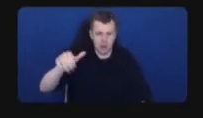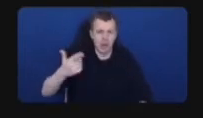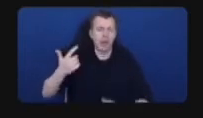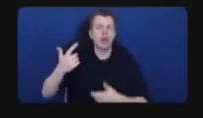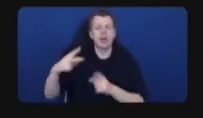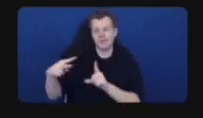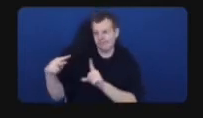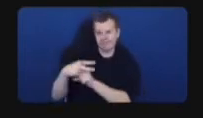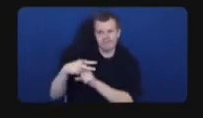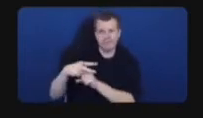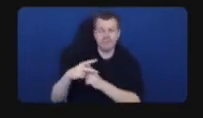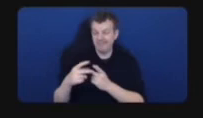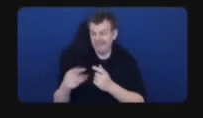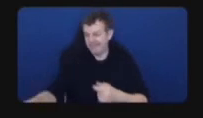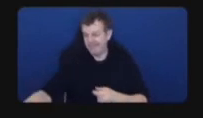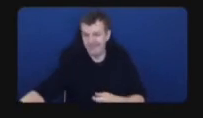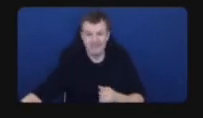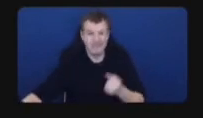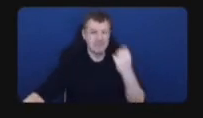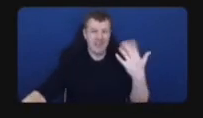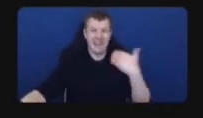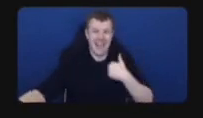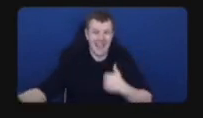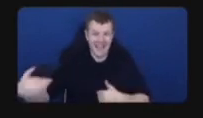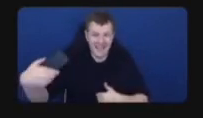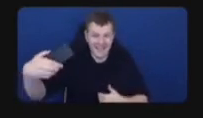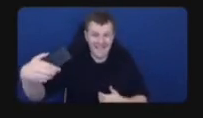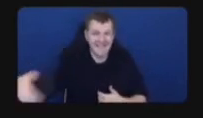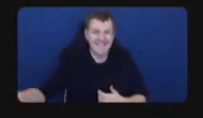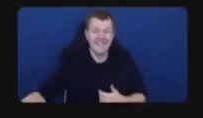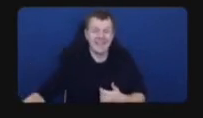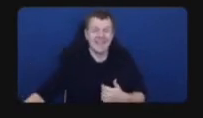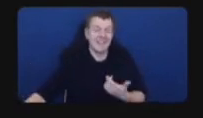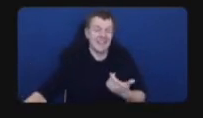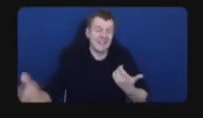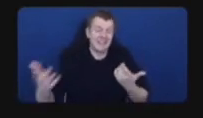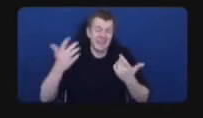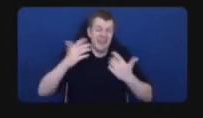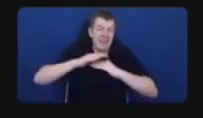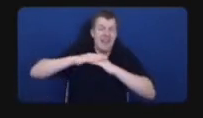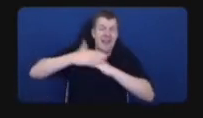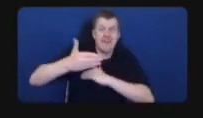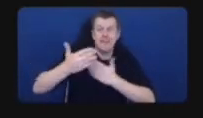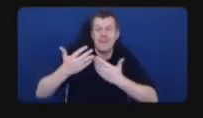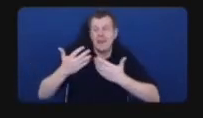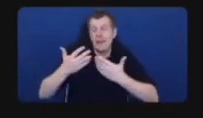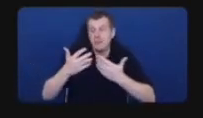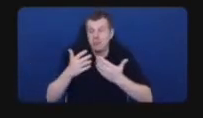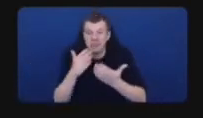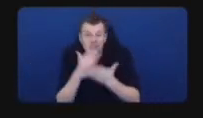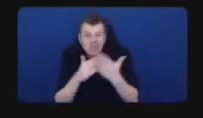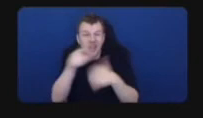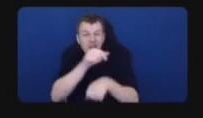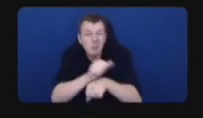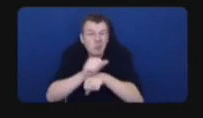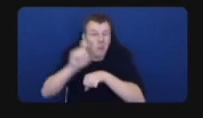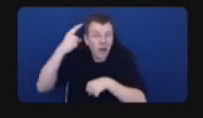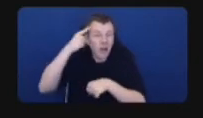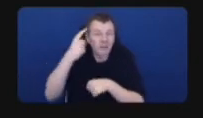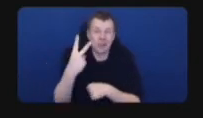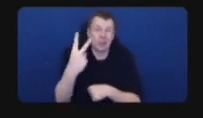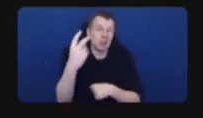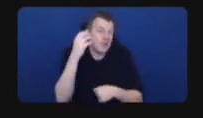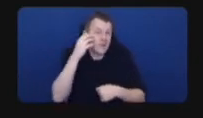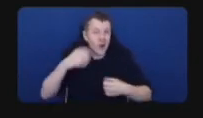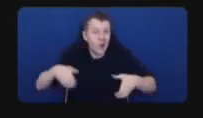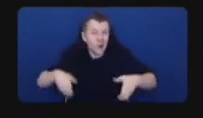呢，就是要放电池或者是说电池包。那如果你们是拿着手机要